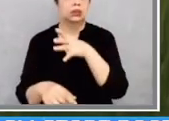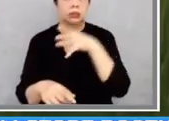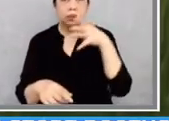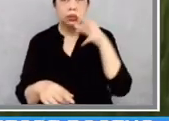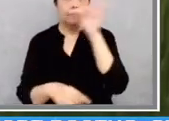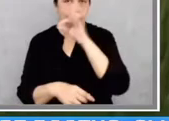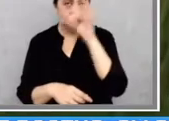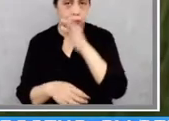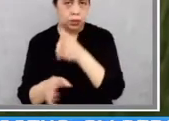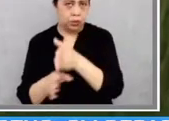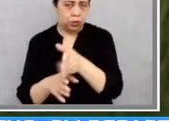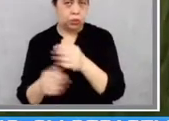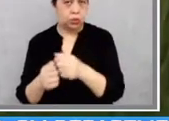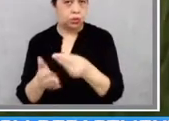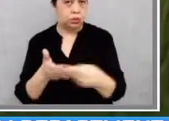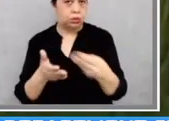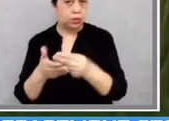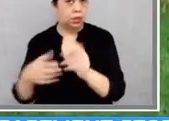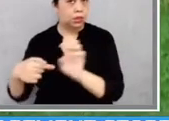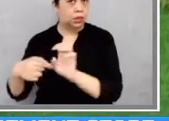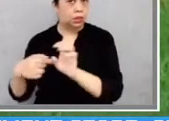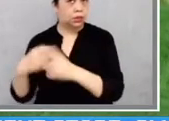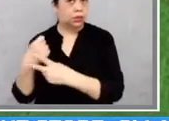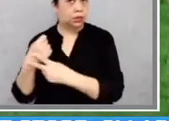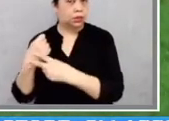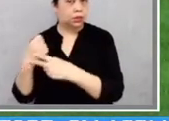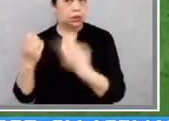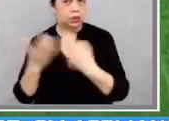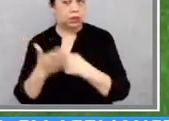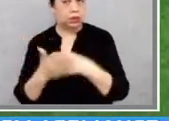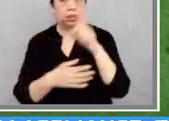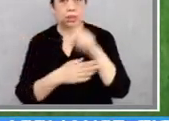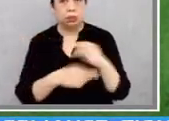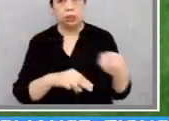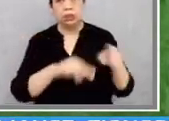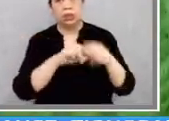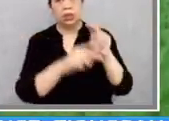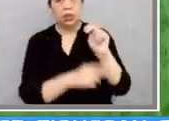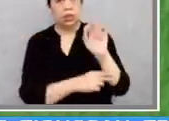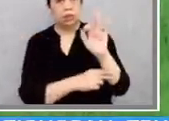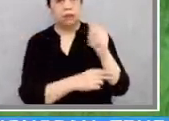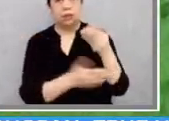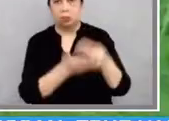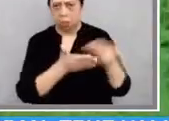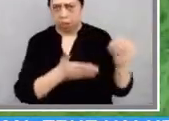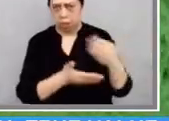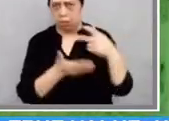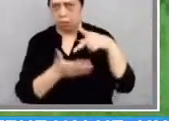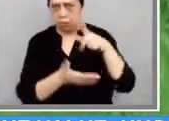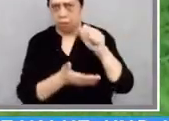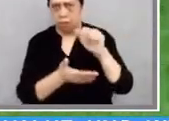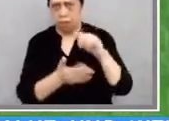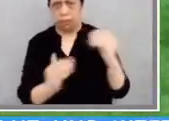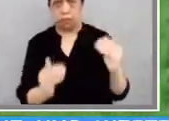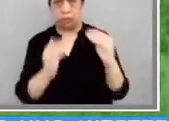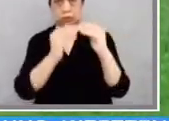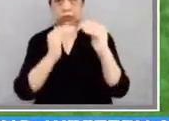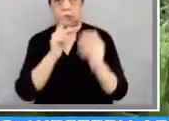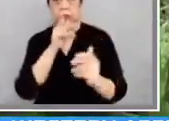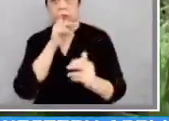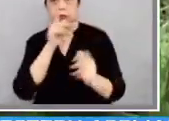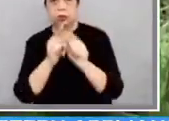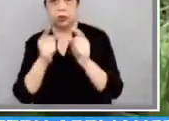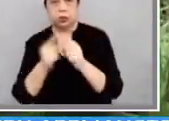DFA spokesman Rex Estoperez, dapat taasan ng NFA ang procurement price ng palay para makasabay sa mga pribadong sektor.